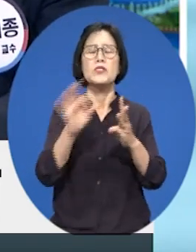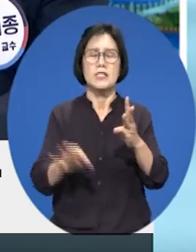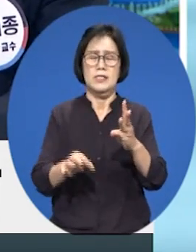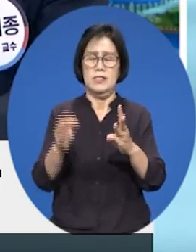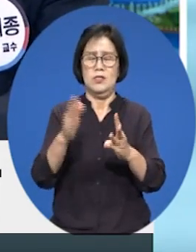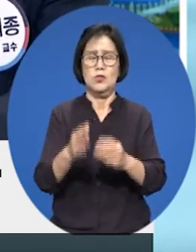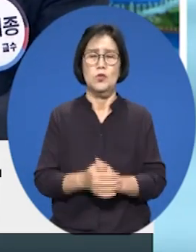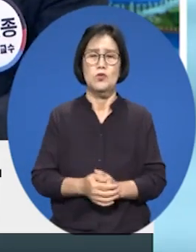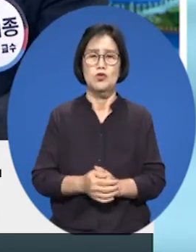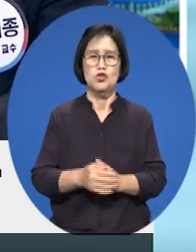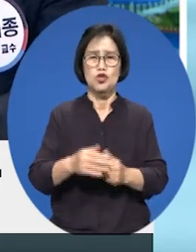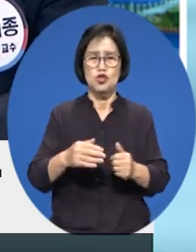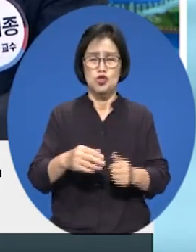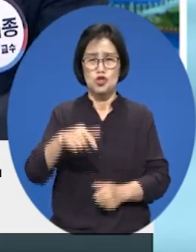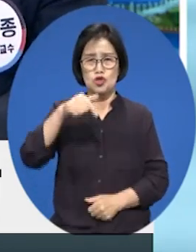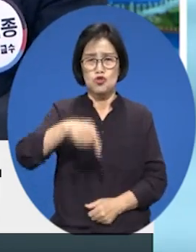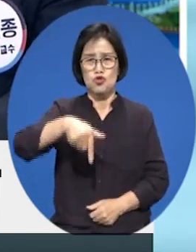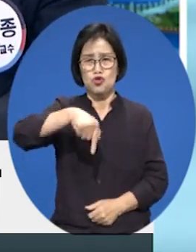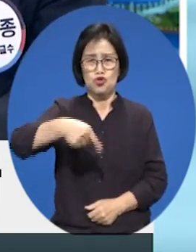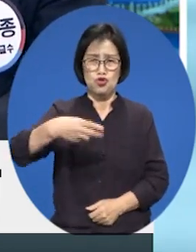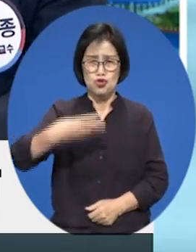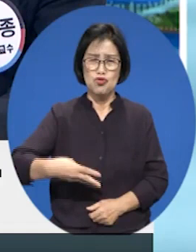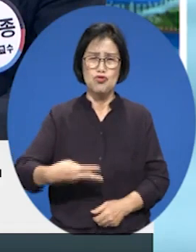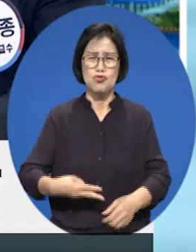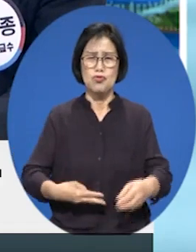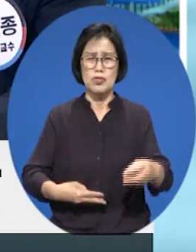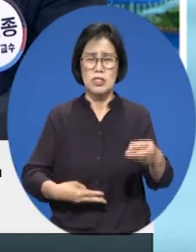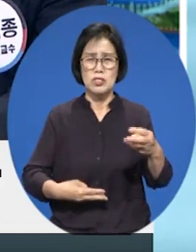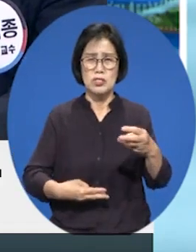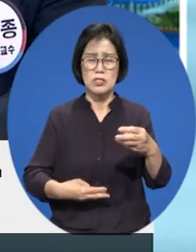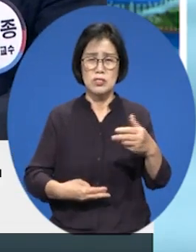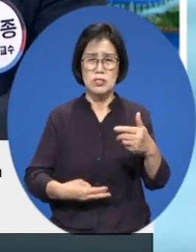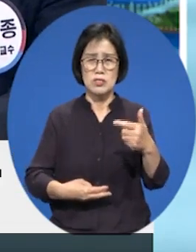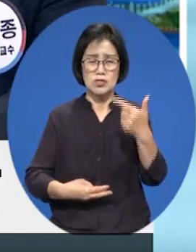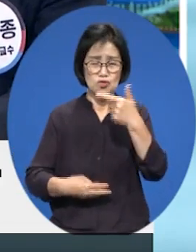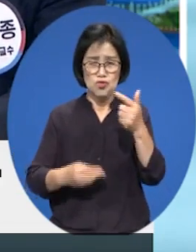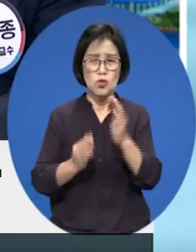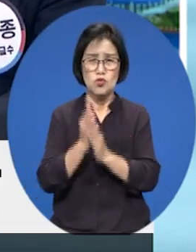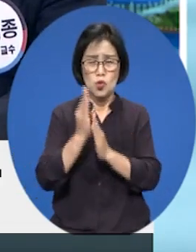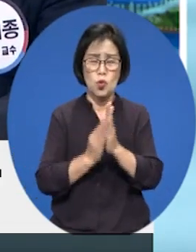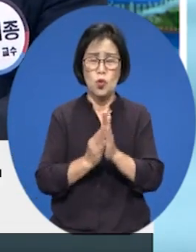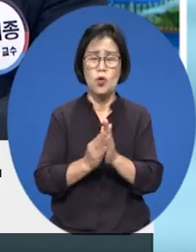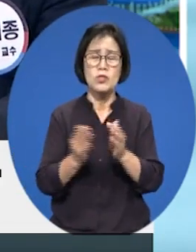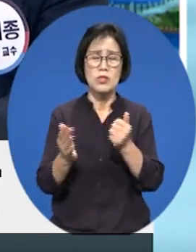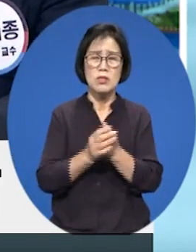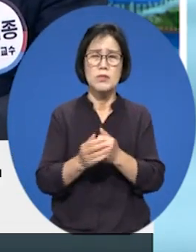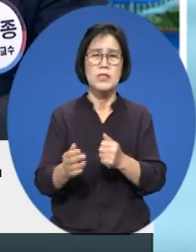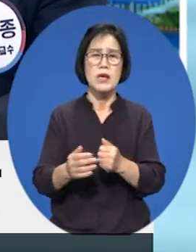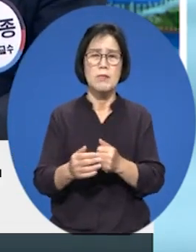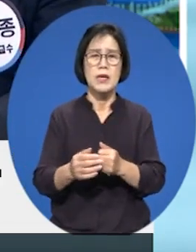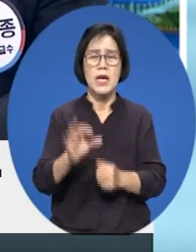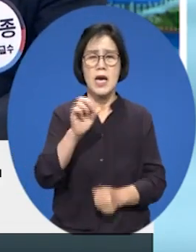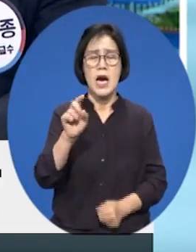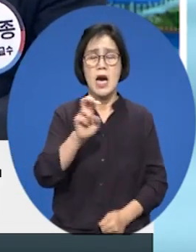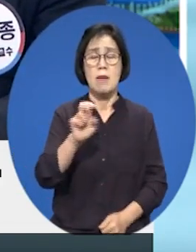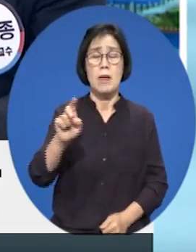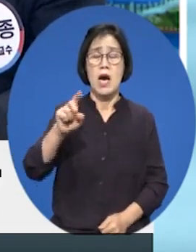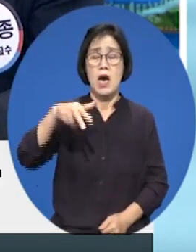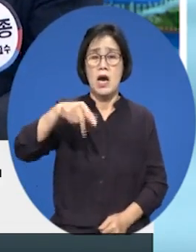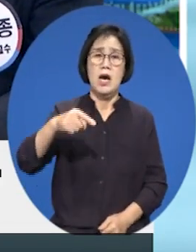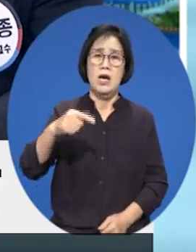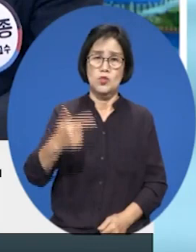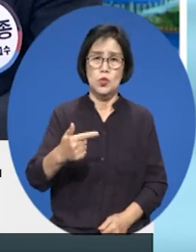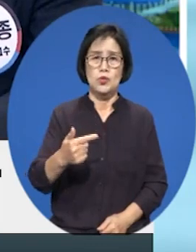거죠 국어 레이 천존 대윤 50조 밖의 회사가 안 되니까 좀 3% 밖에 안되고 또 아마조니아 회사는 미국의 60